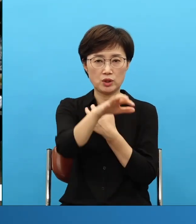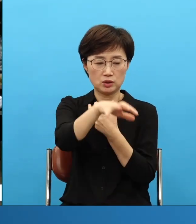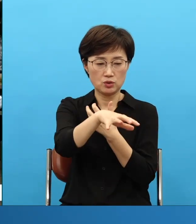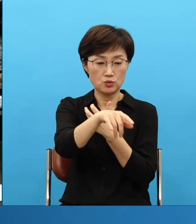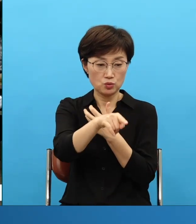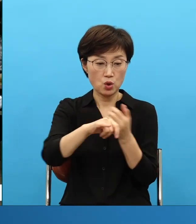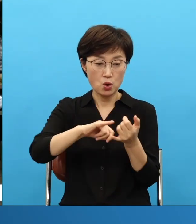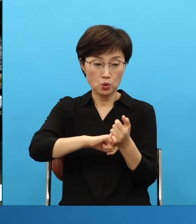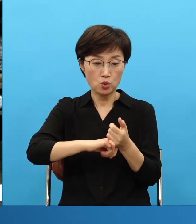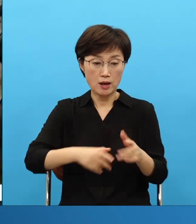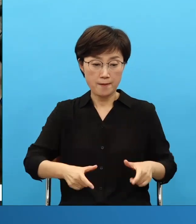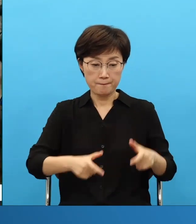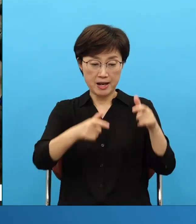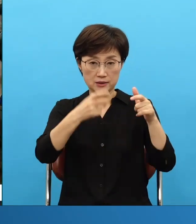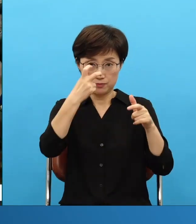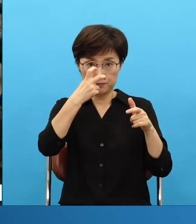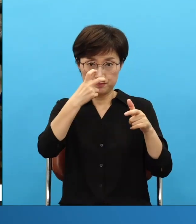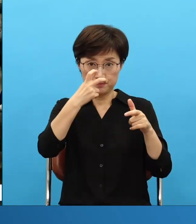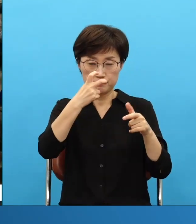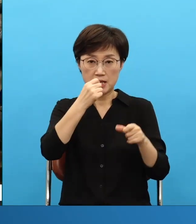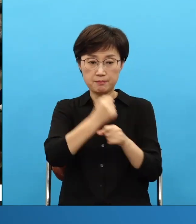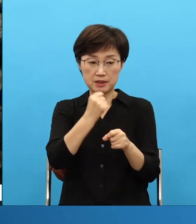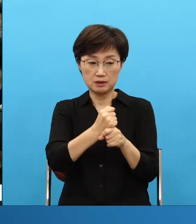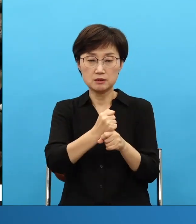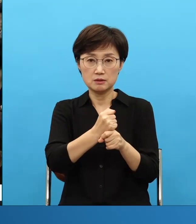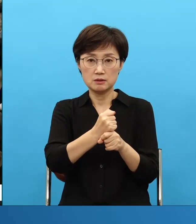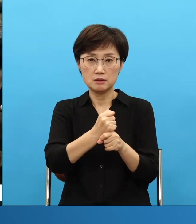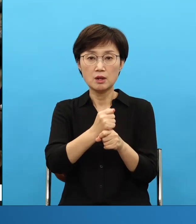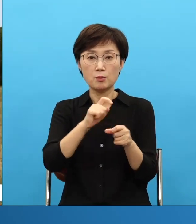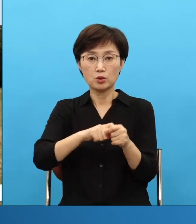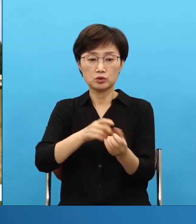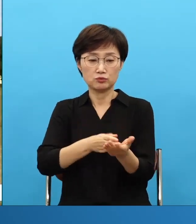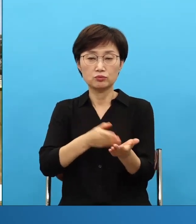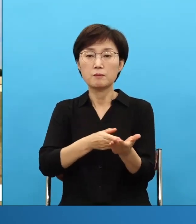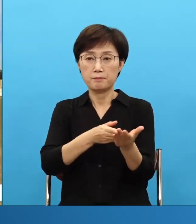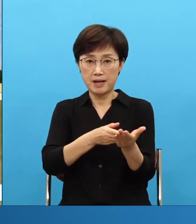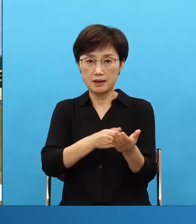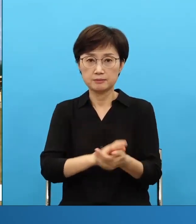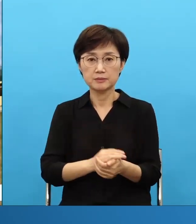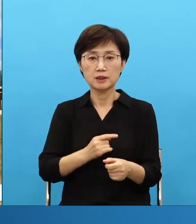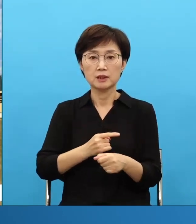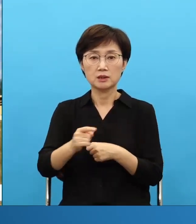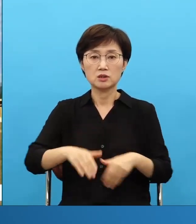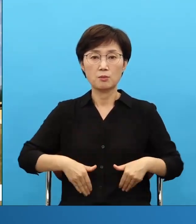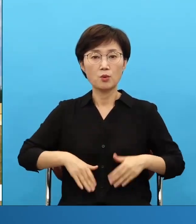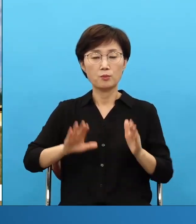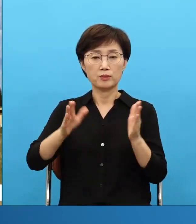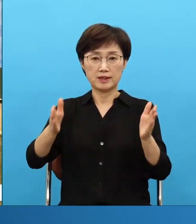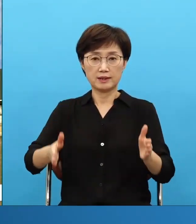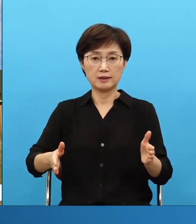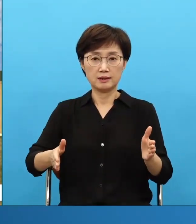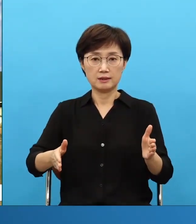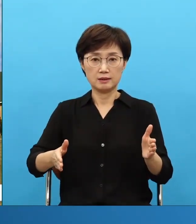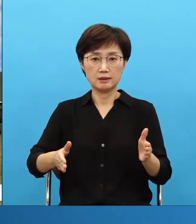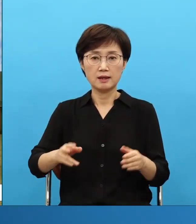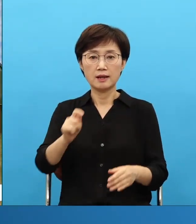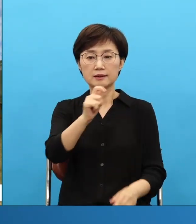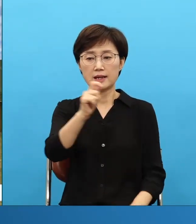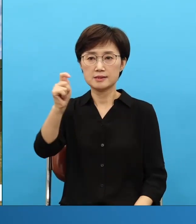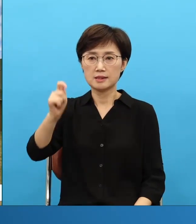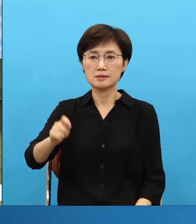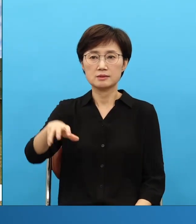절대망대를 세우는 키에 대해 구체적인 메시지를 전했습니다. 내년 봄학기 목회학 박사과정은 텍사스